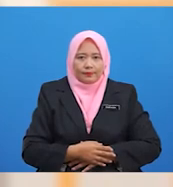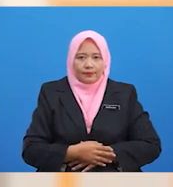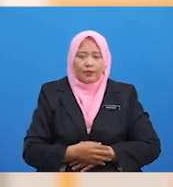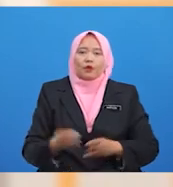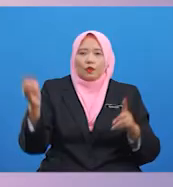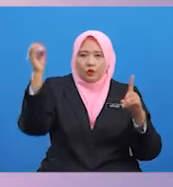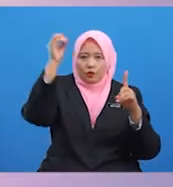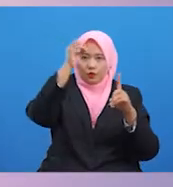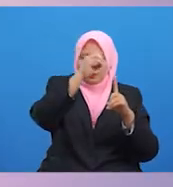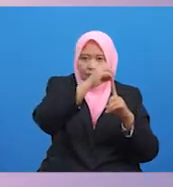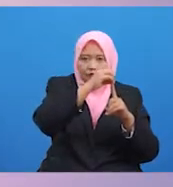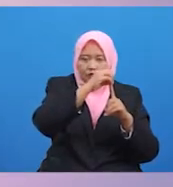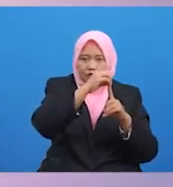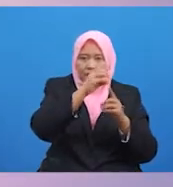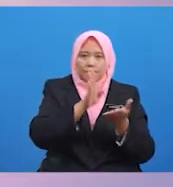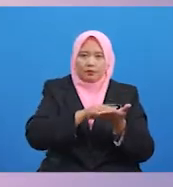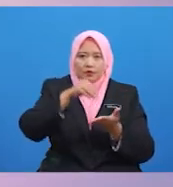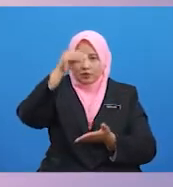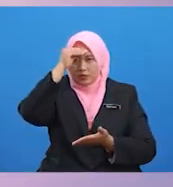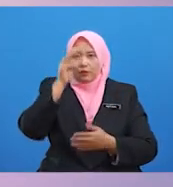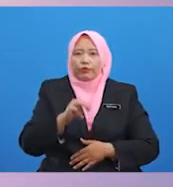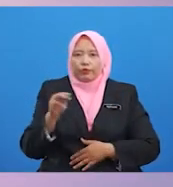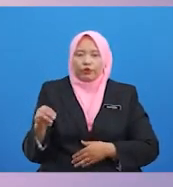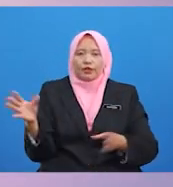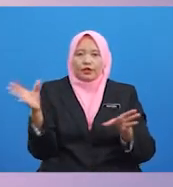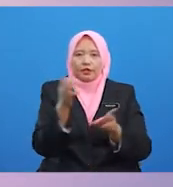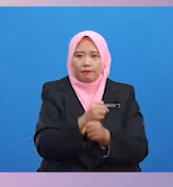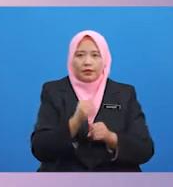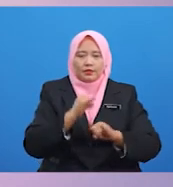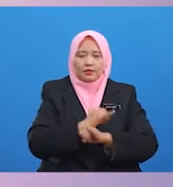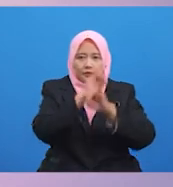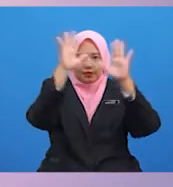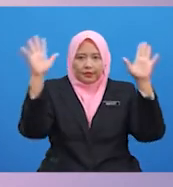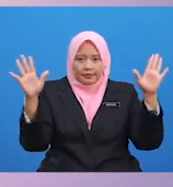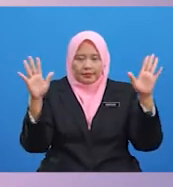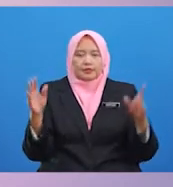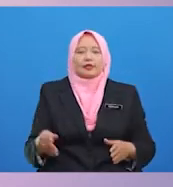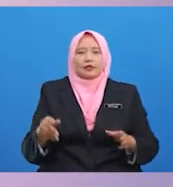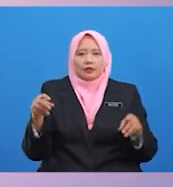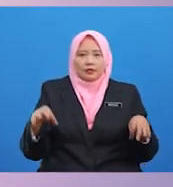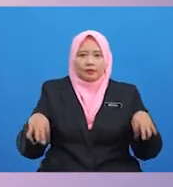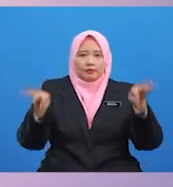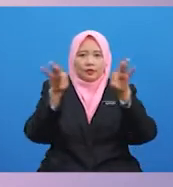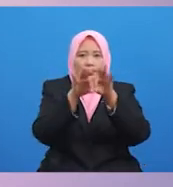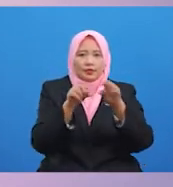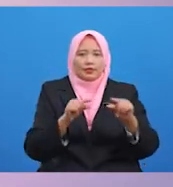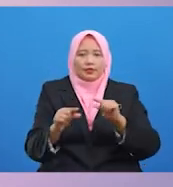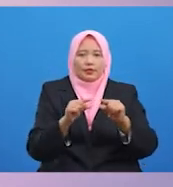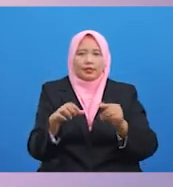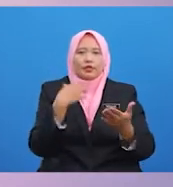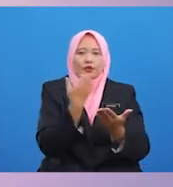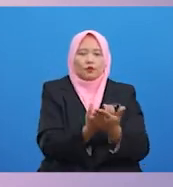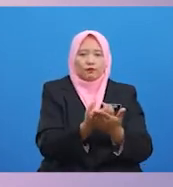hari ini iaitu murid dapat menjelaskan kepentingan kegiatan ekonomi